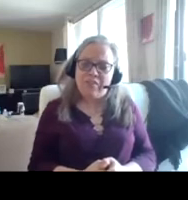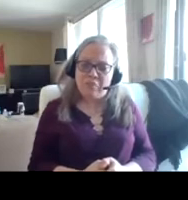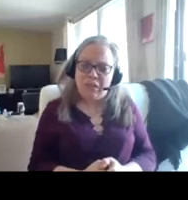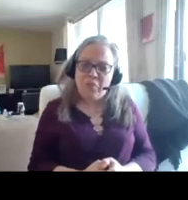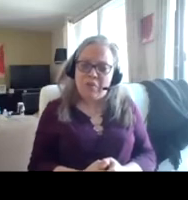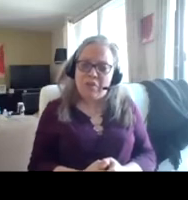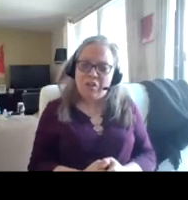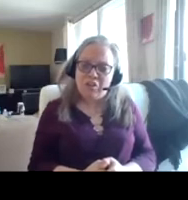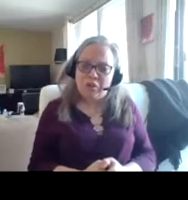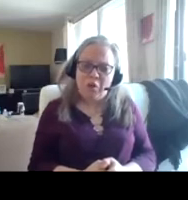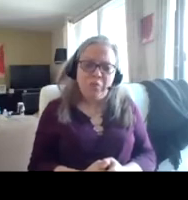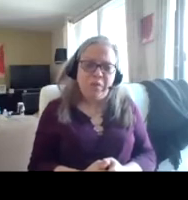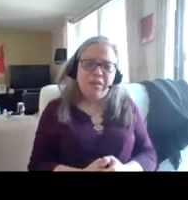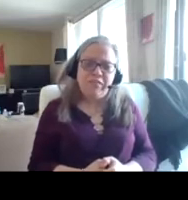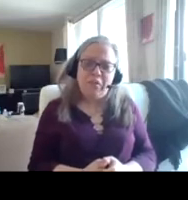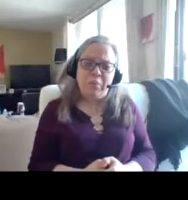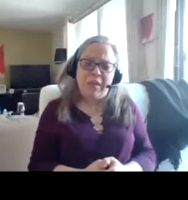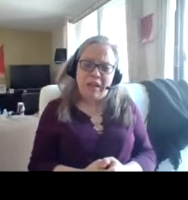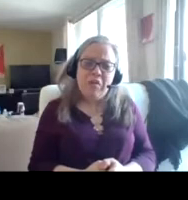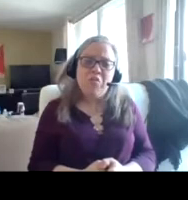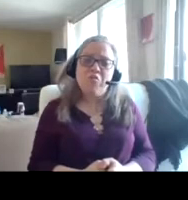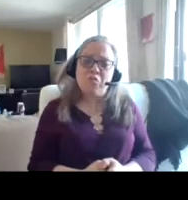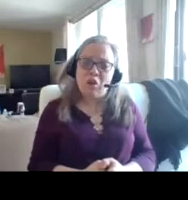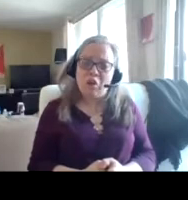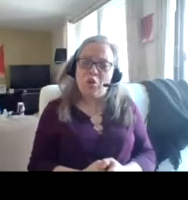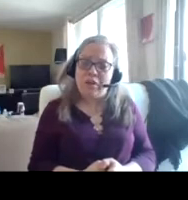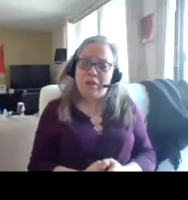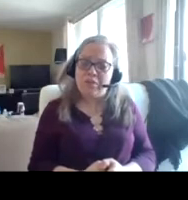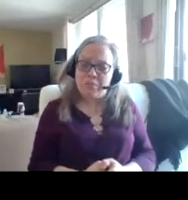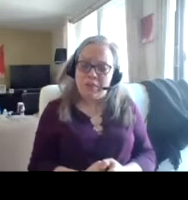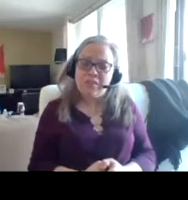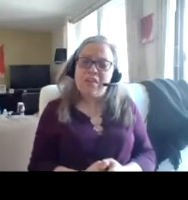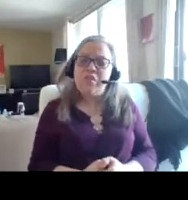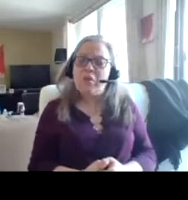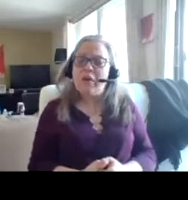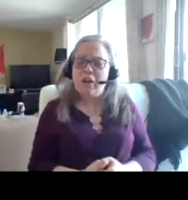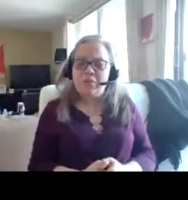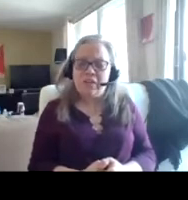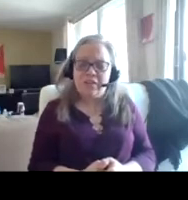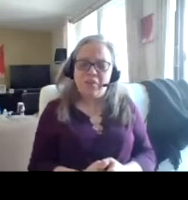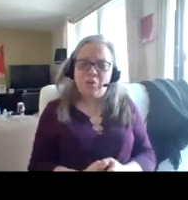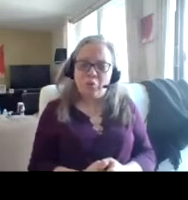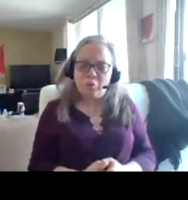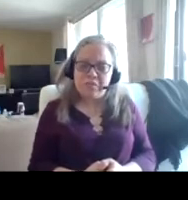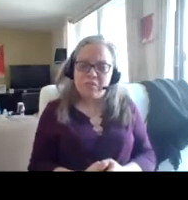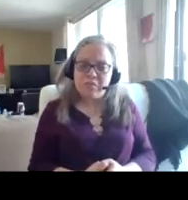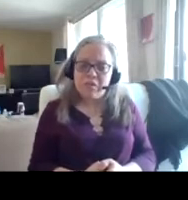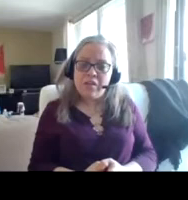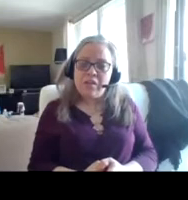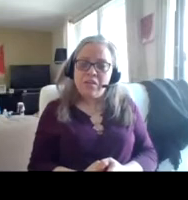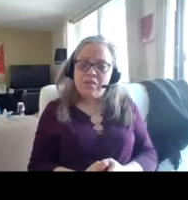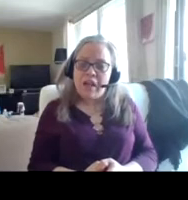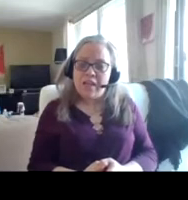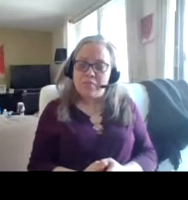donc administrer des vaccins à domicile. SPO et la Ville collaborent activement avec Santé Ontario pour élaborer un plan